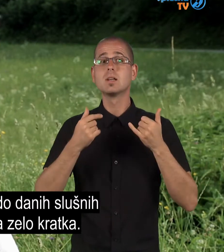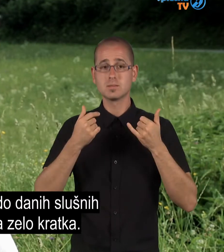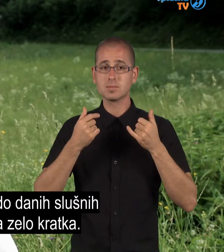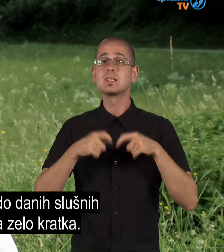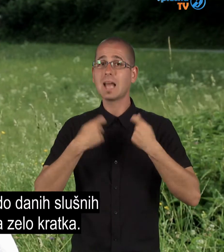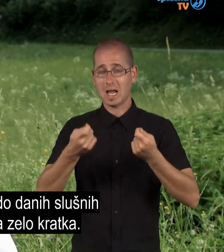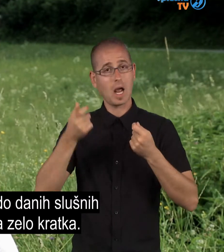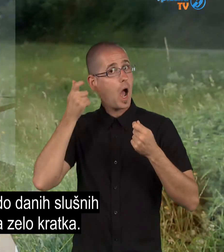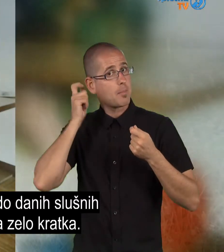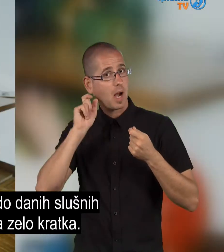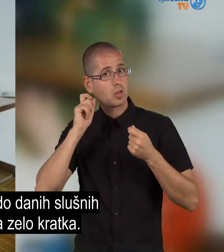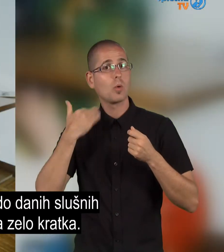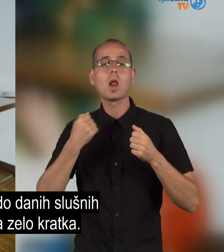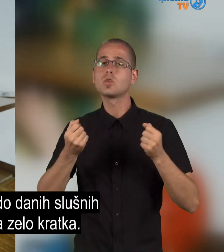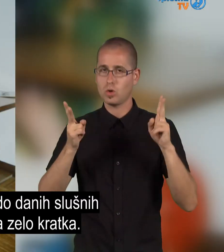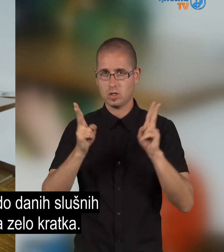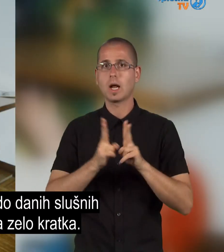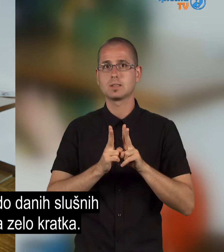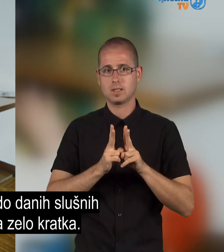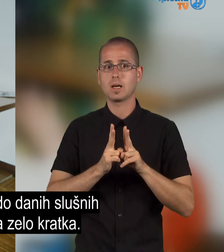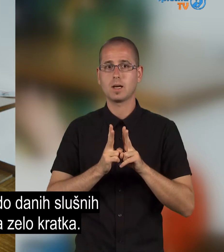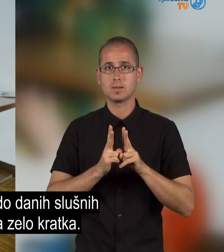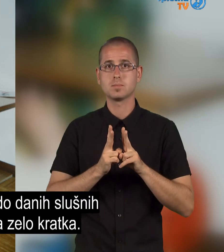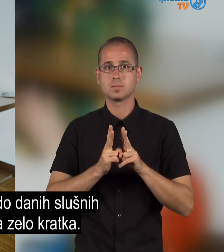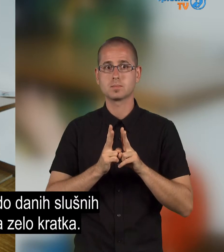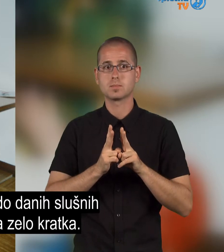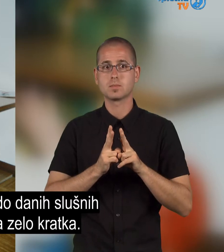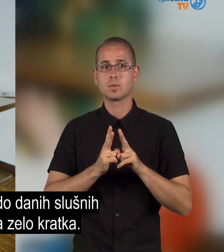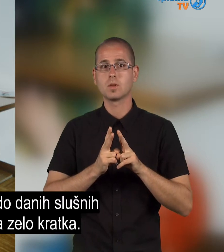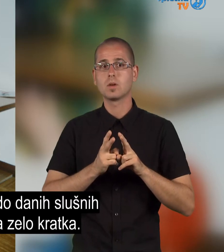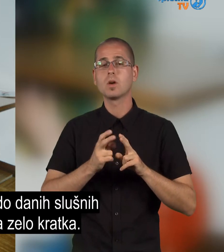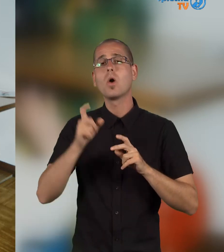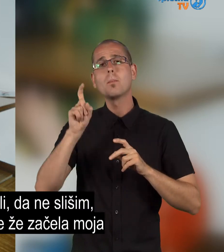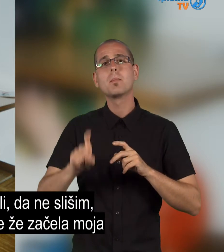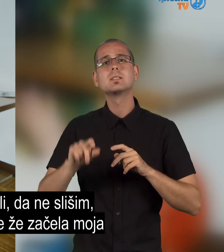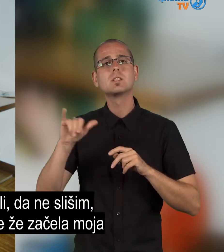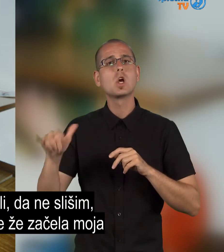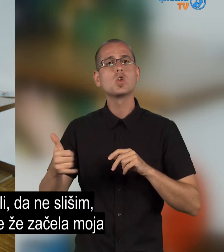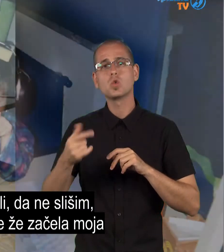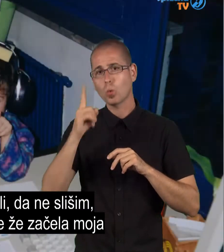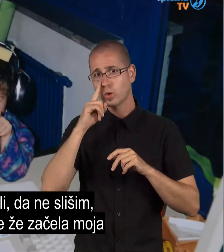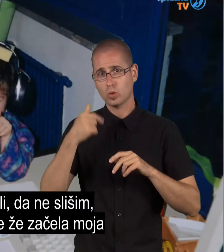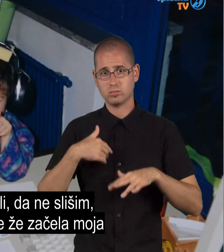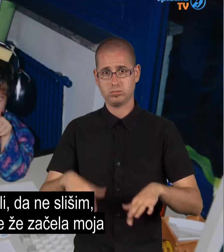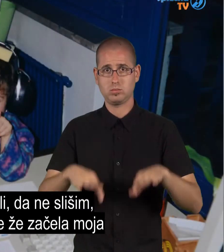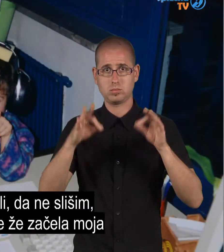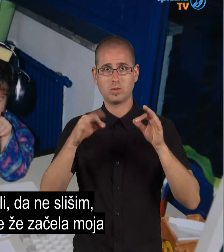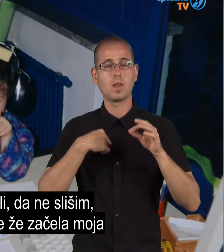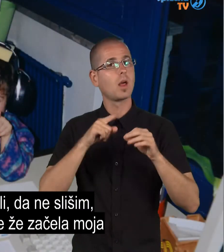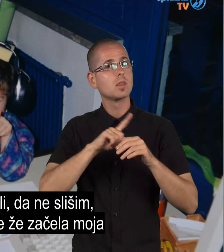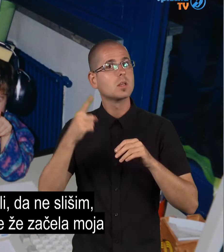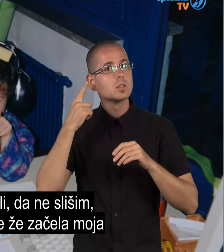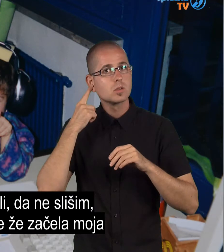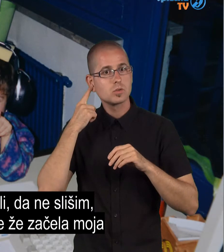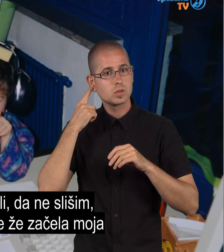do danih slušnih aparatov je bila zelo kratka. V mesecu juniju so mi ugotovili, da